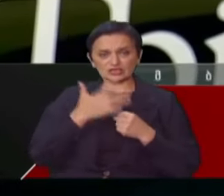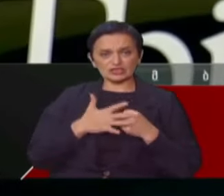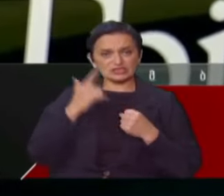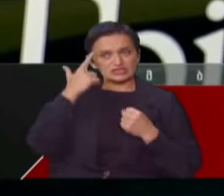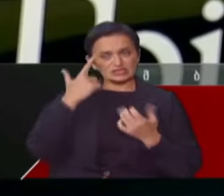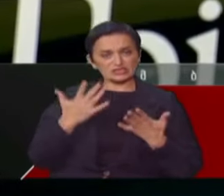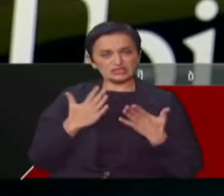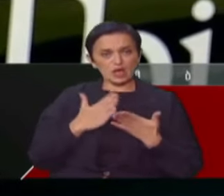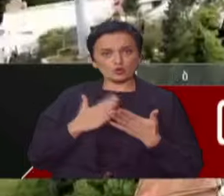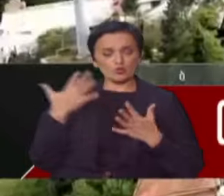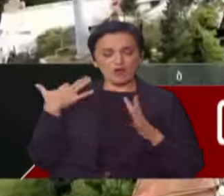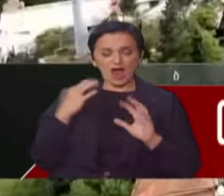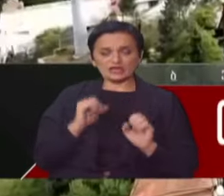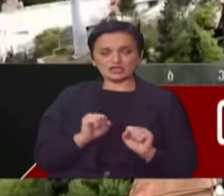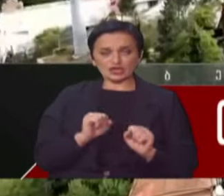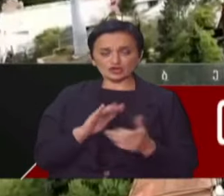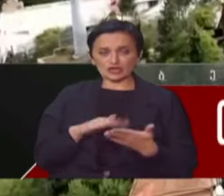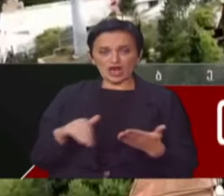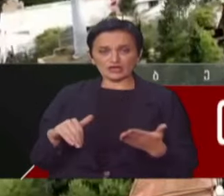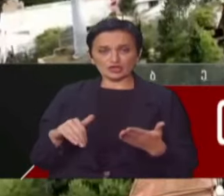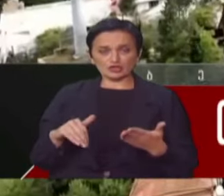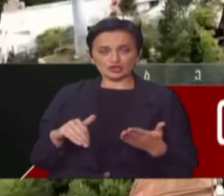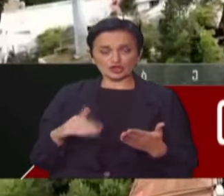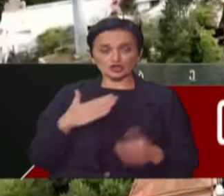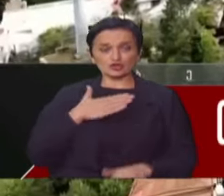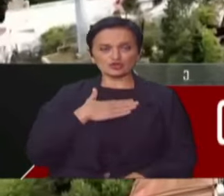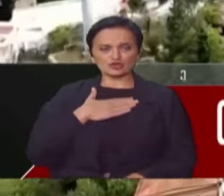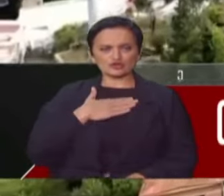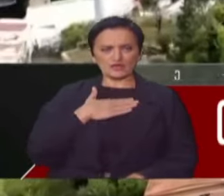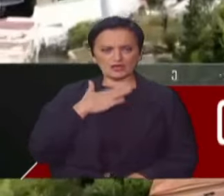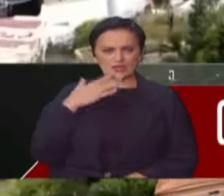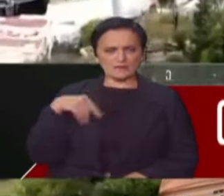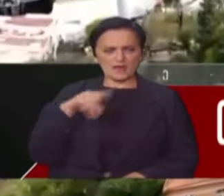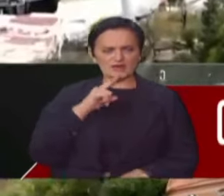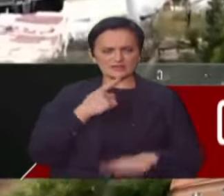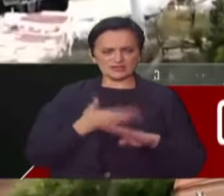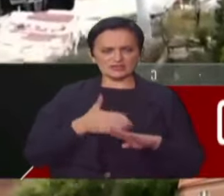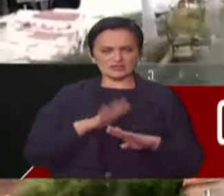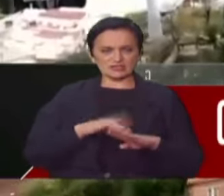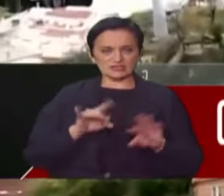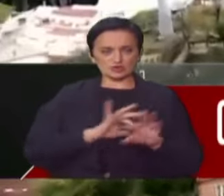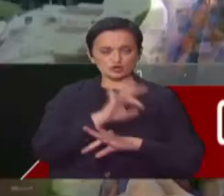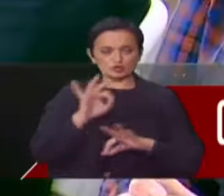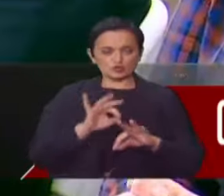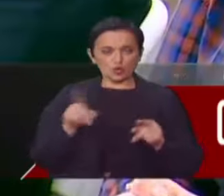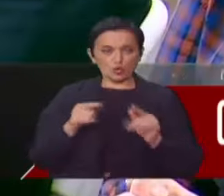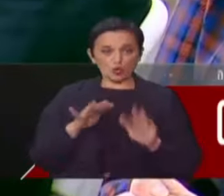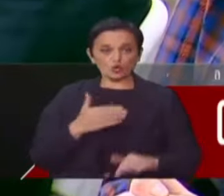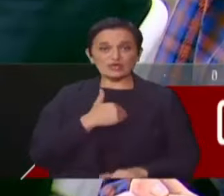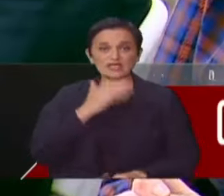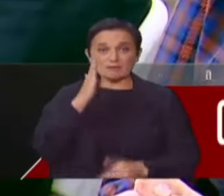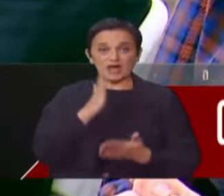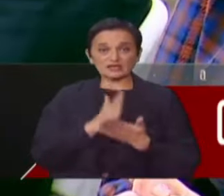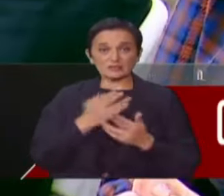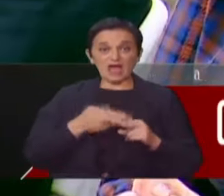წარმოუდგენელი არის მხარდაჭერის გარეშე. ჩვენ ბევრი სიძნელე გადავლახეთ ამ პროექტის განხორციელებისას. იმედი მაქვს,